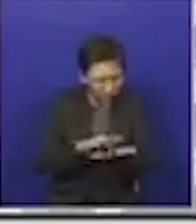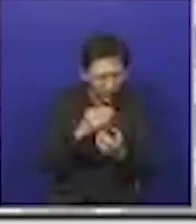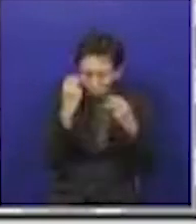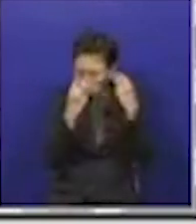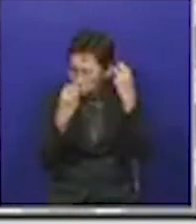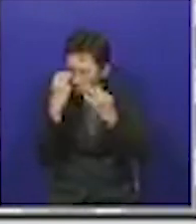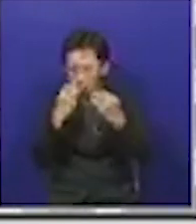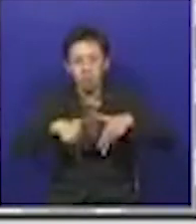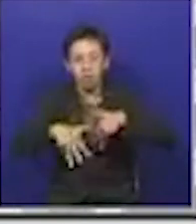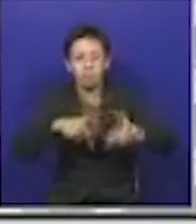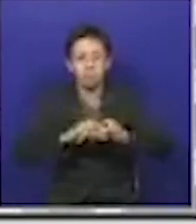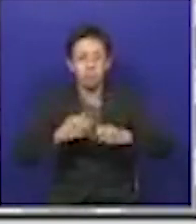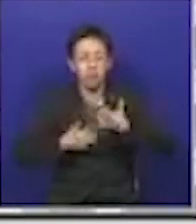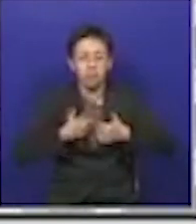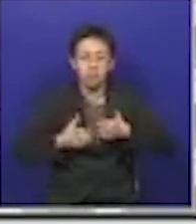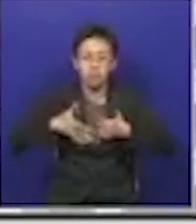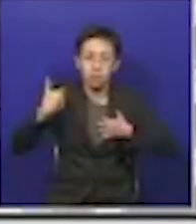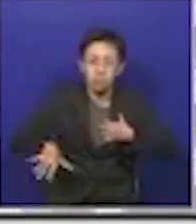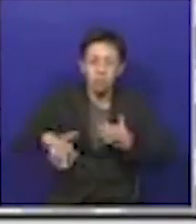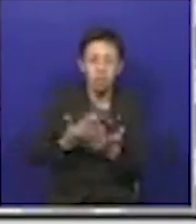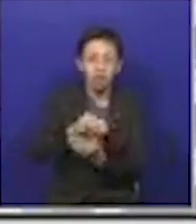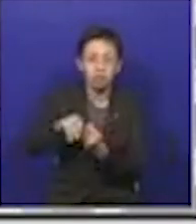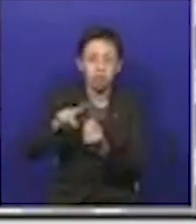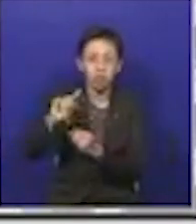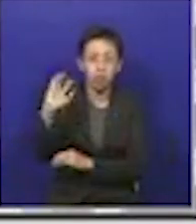ร้อนนะฮะแล้วเศรษฐกิจโลกก็ไม่ดีอีกครับ